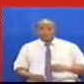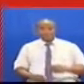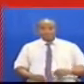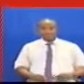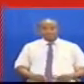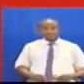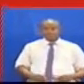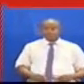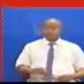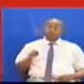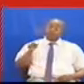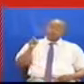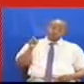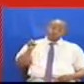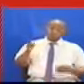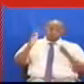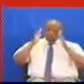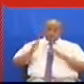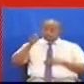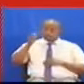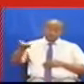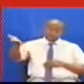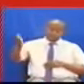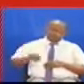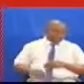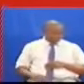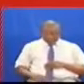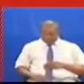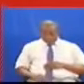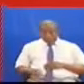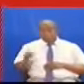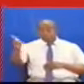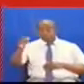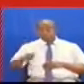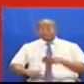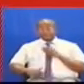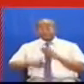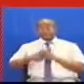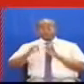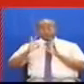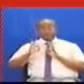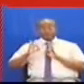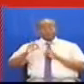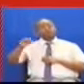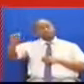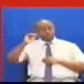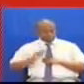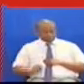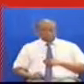Wewe umekuwa kiongozi wa aina yake, na nadhani kwa sababu umefikika muda mrefu sana.